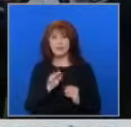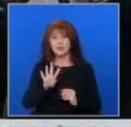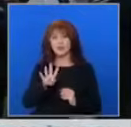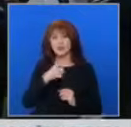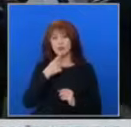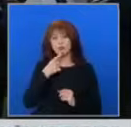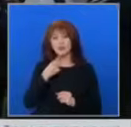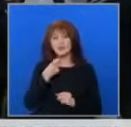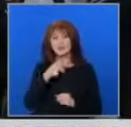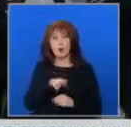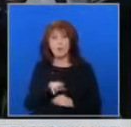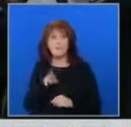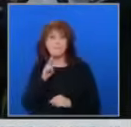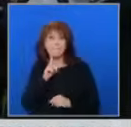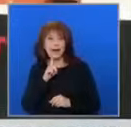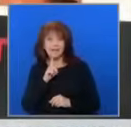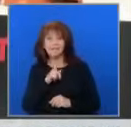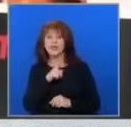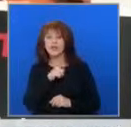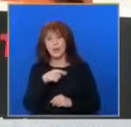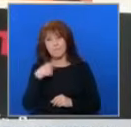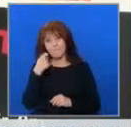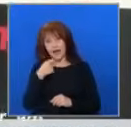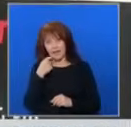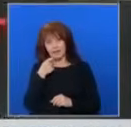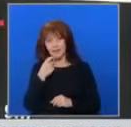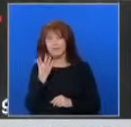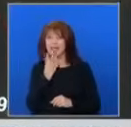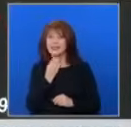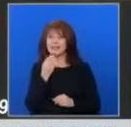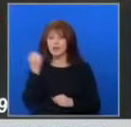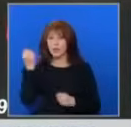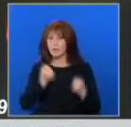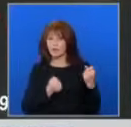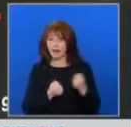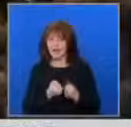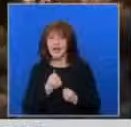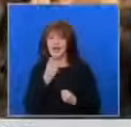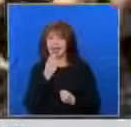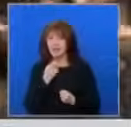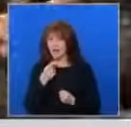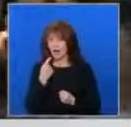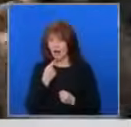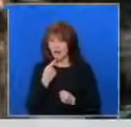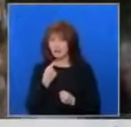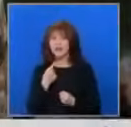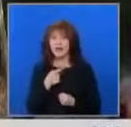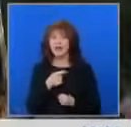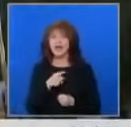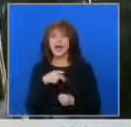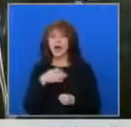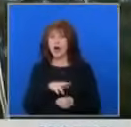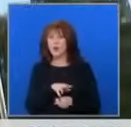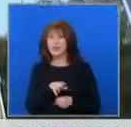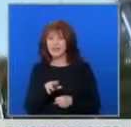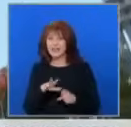брат Ариел и майка им при израелски бомбардировки. По-рано израелските власти съобщиха, че 10-месечният Кфир и брат му и